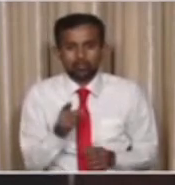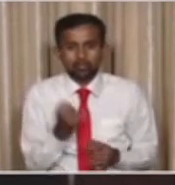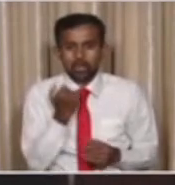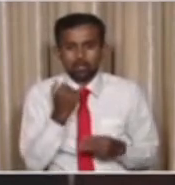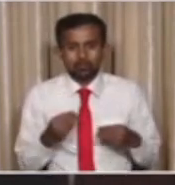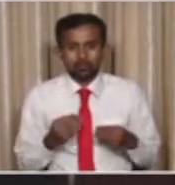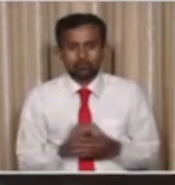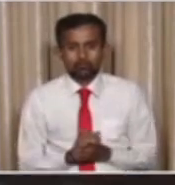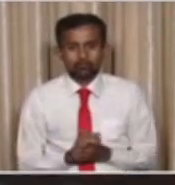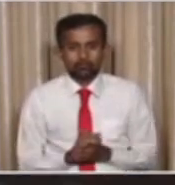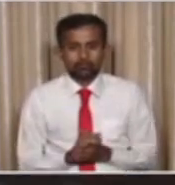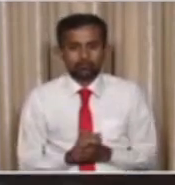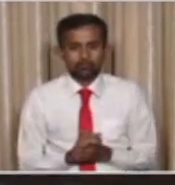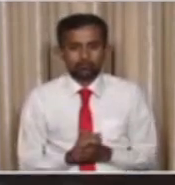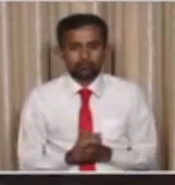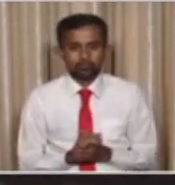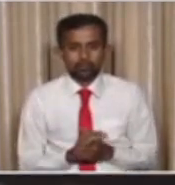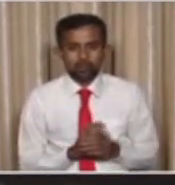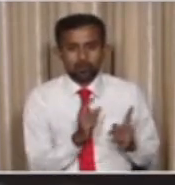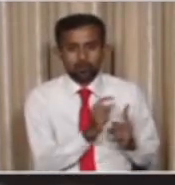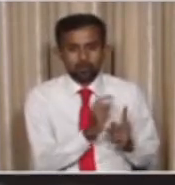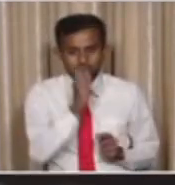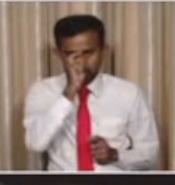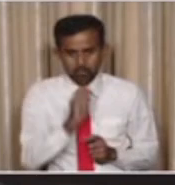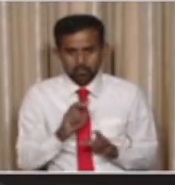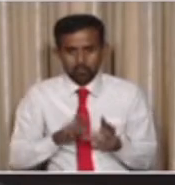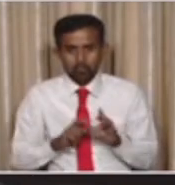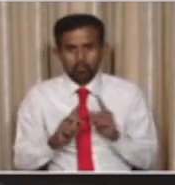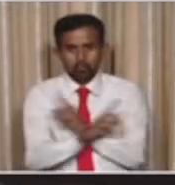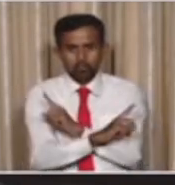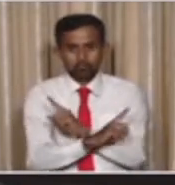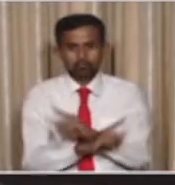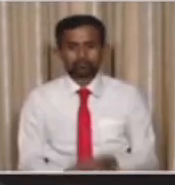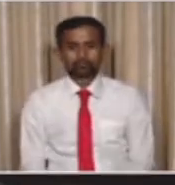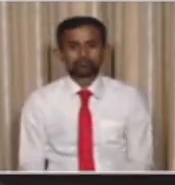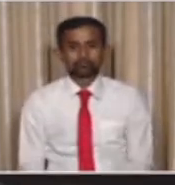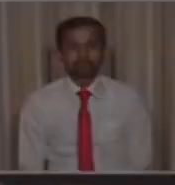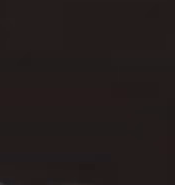පහසු වෙන විදිහට ගරු ප්‍රේමනාත් සිද්දලත් මෙතුමා මූලාසනෙ